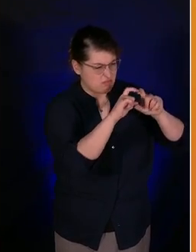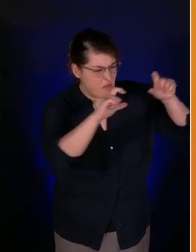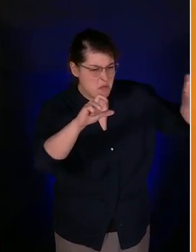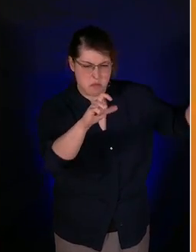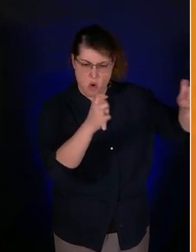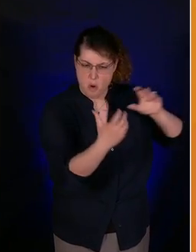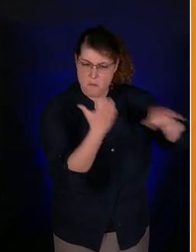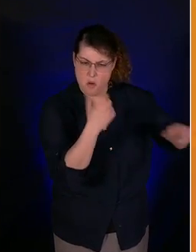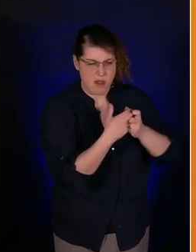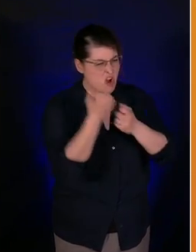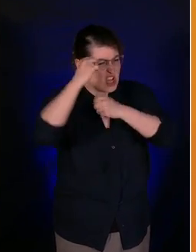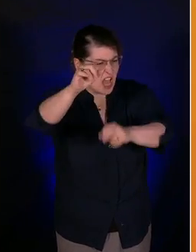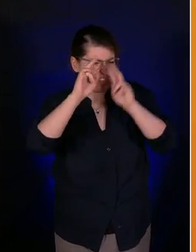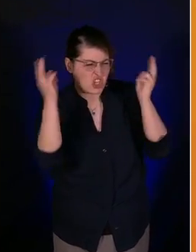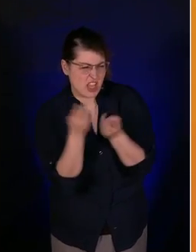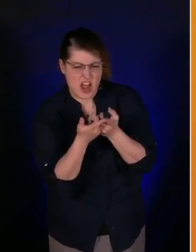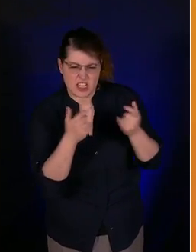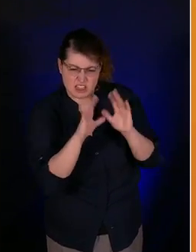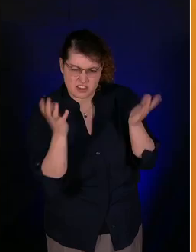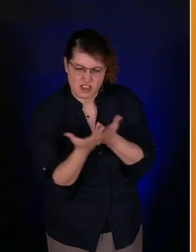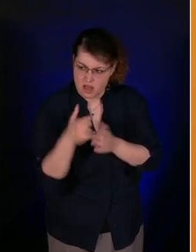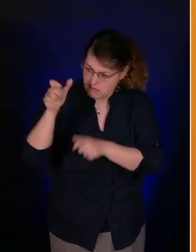C'est pas par des slogans de grève générale et tout qu'on amènera les